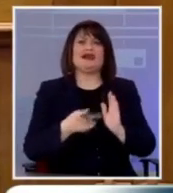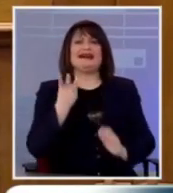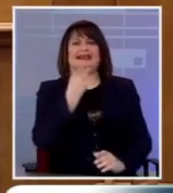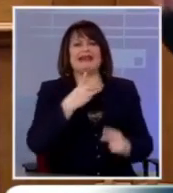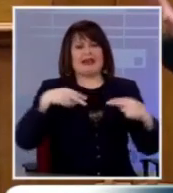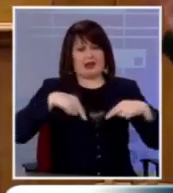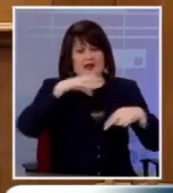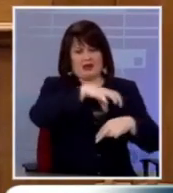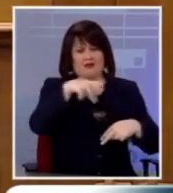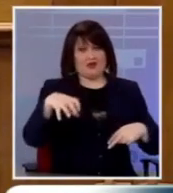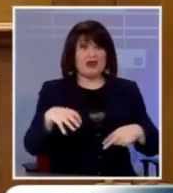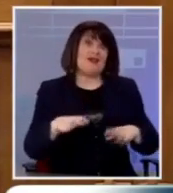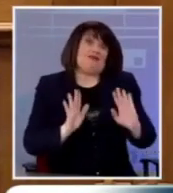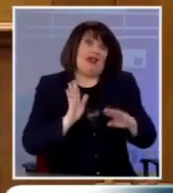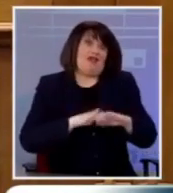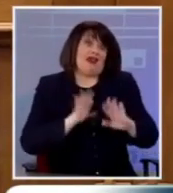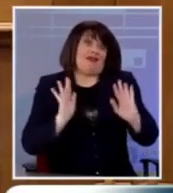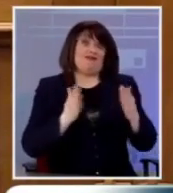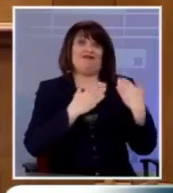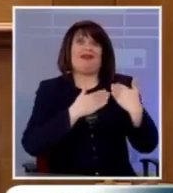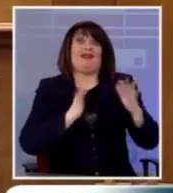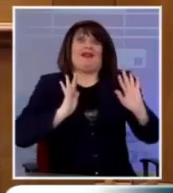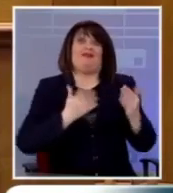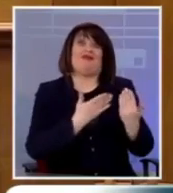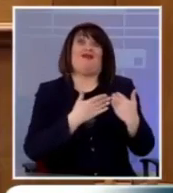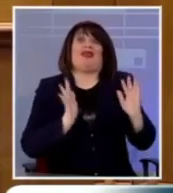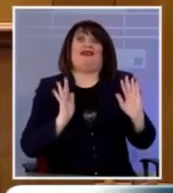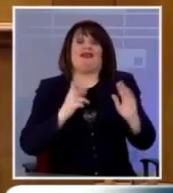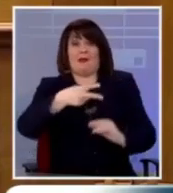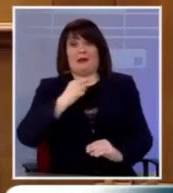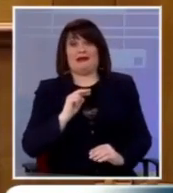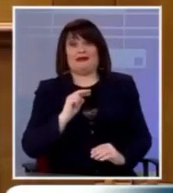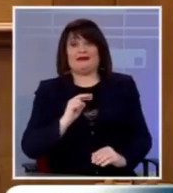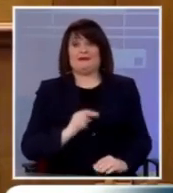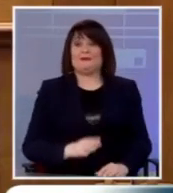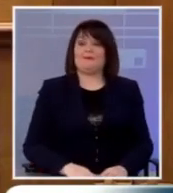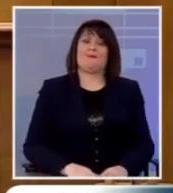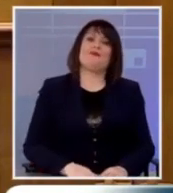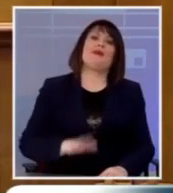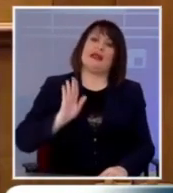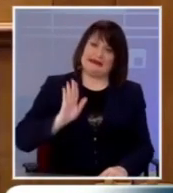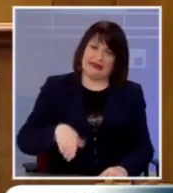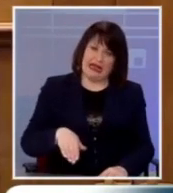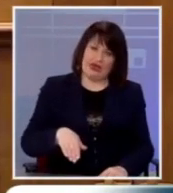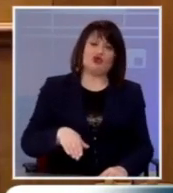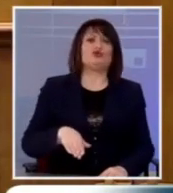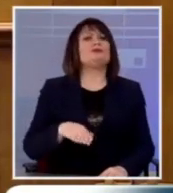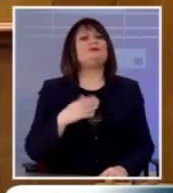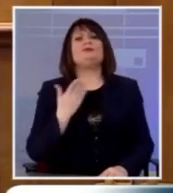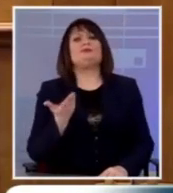υπουργεία ήταν αναρμόδια. Αυτή ήταν η απάντηση. Τέλος, γιατί δεν θέλω να καταχρατσώ τον χρόνο.